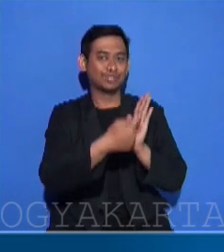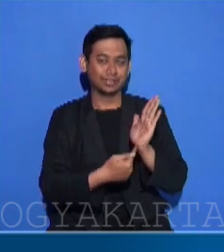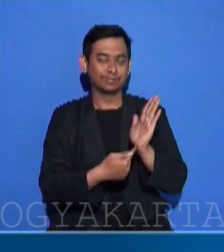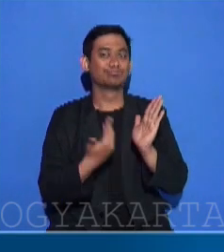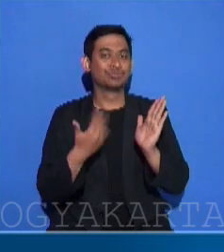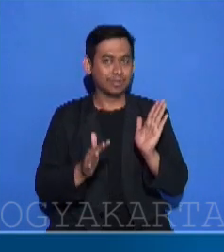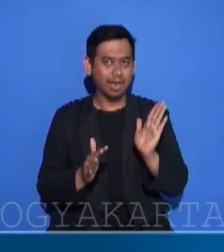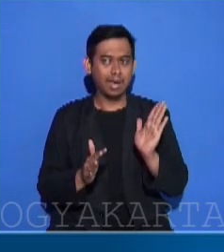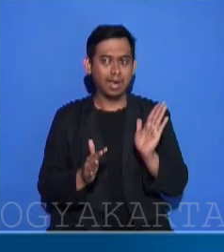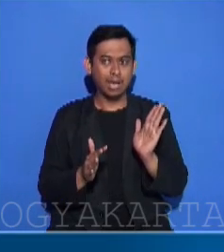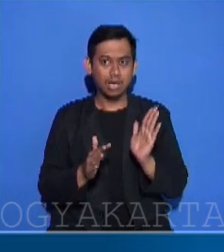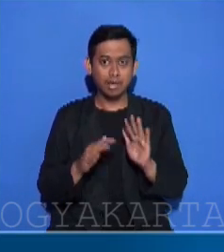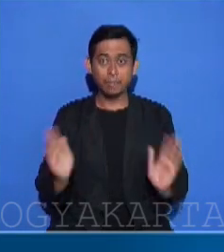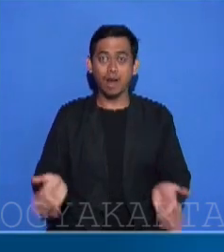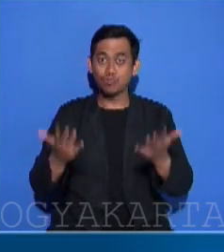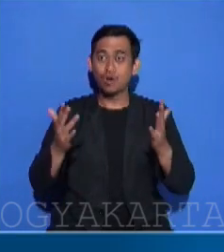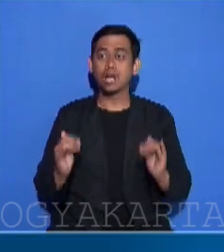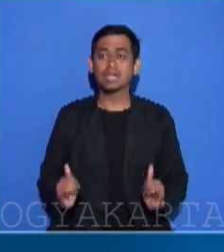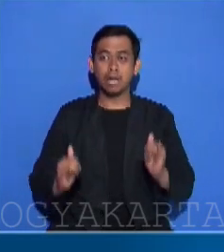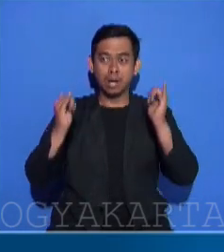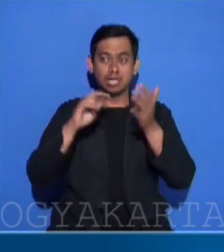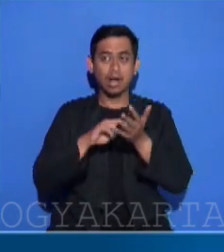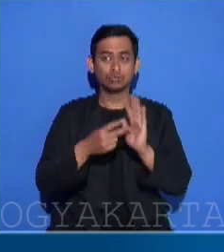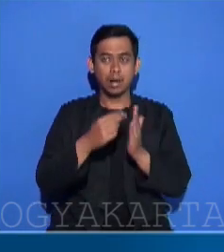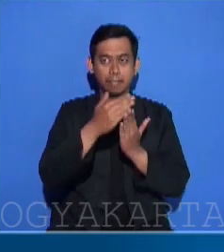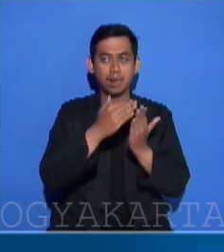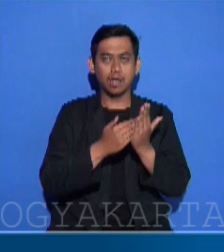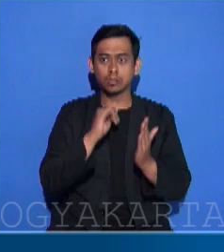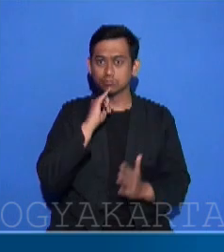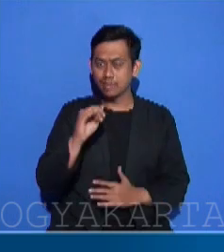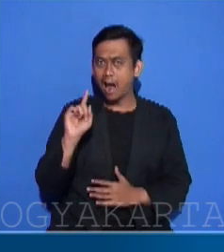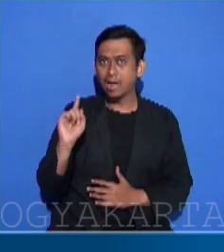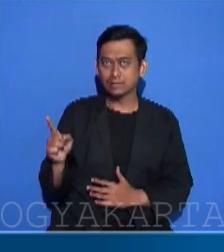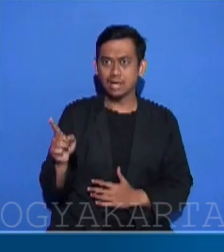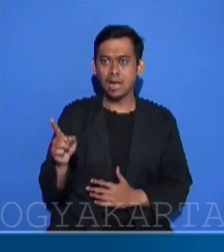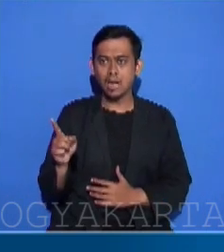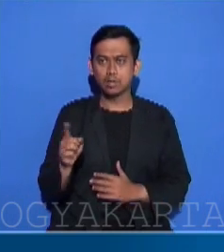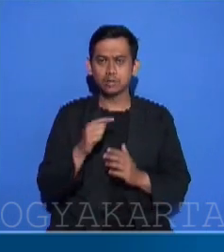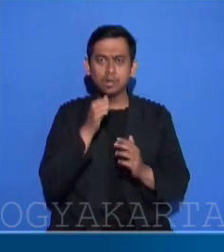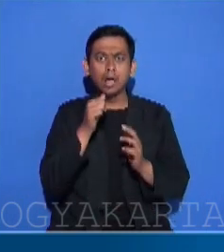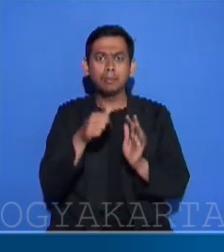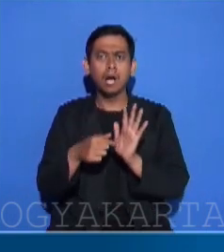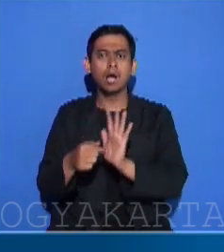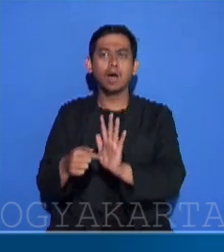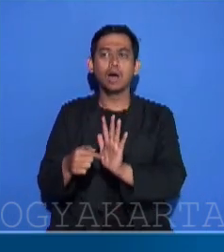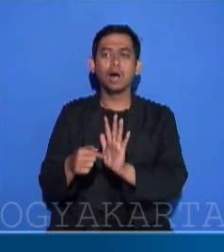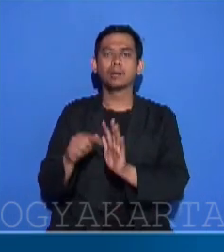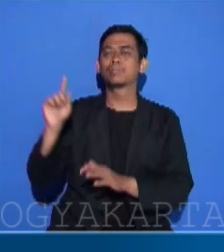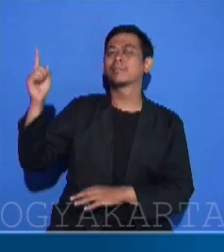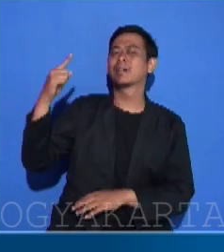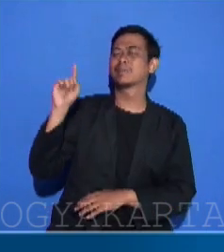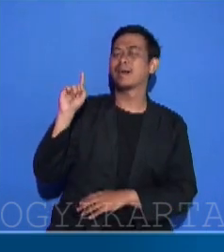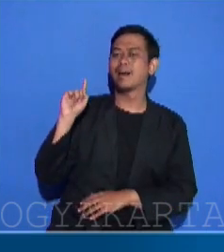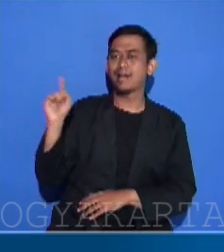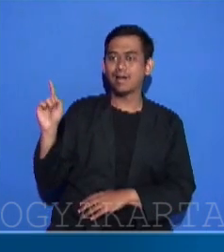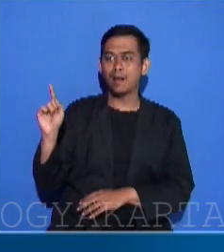Ketika dia bangun apartemen itu, pasti sudah ada aturan. Aturan itu yang dikeluarkan siapa? Pemerintah dan dia,